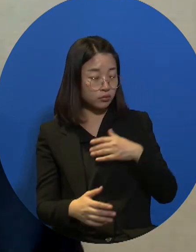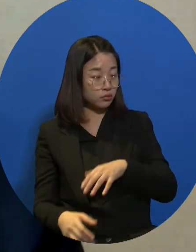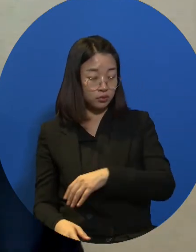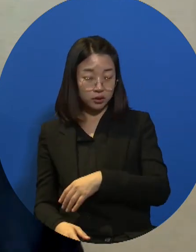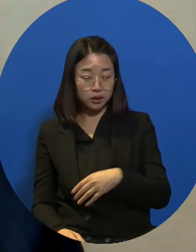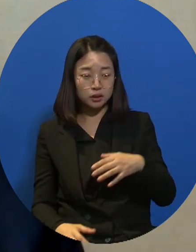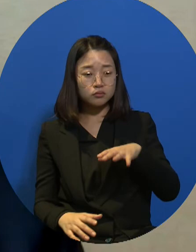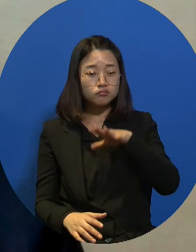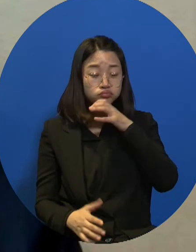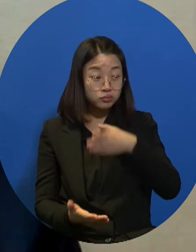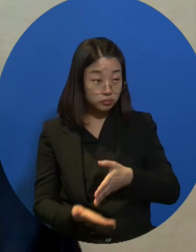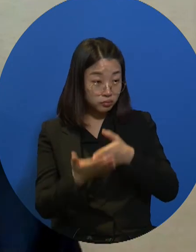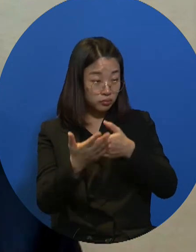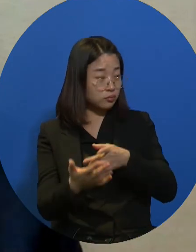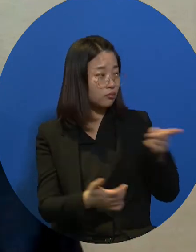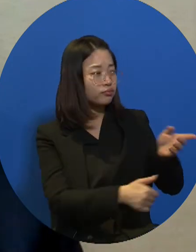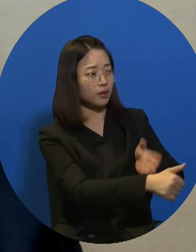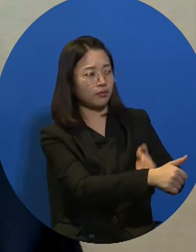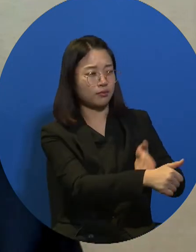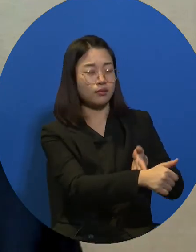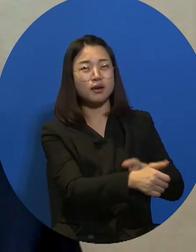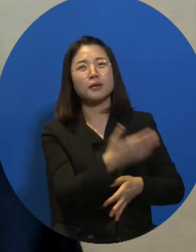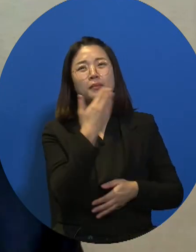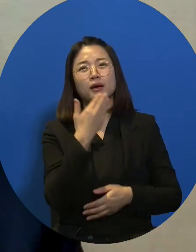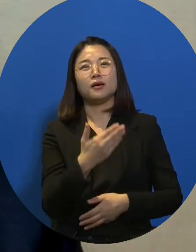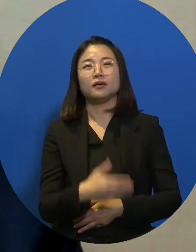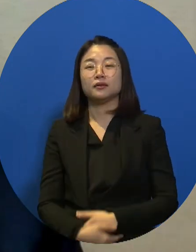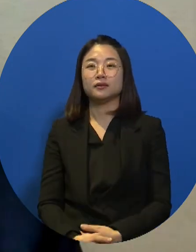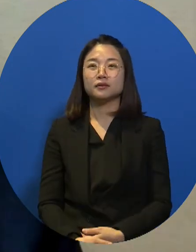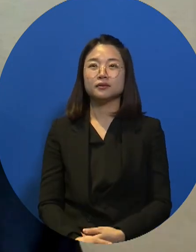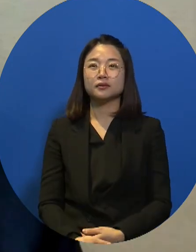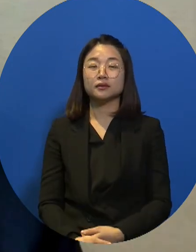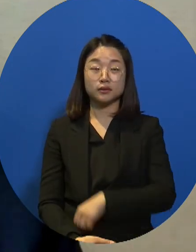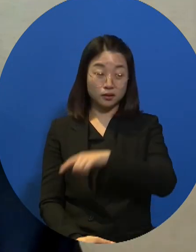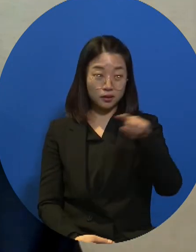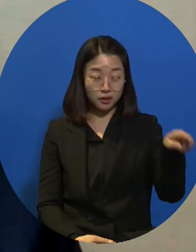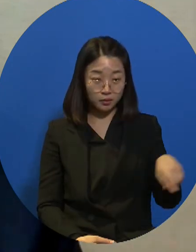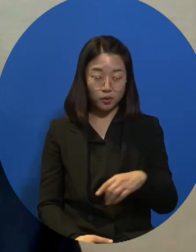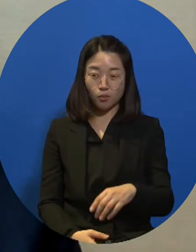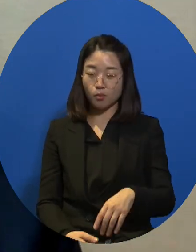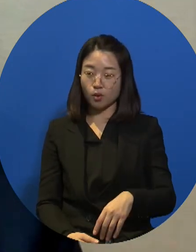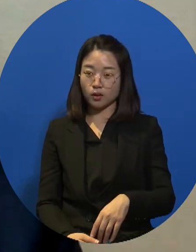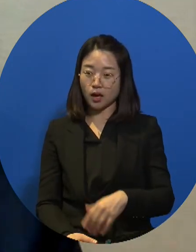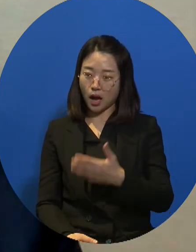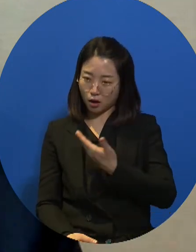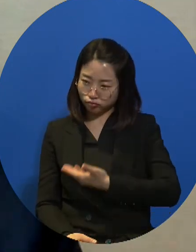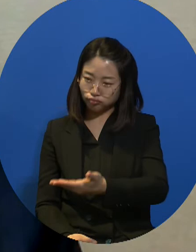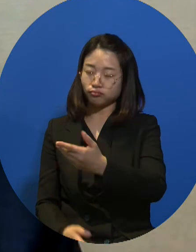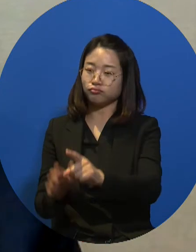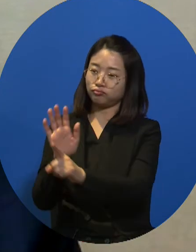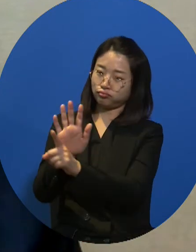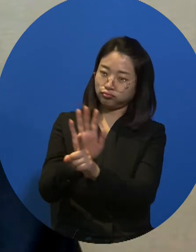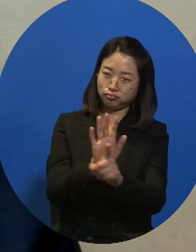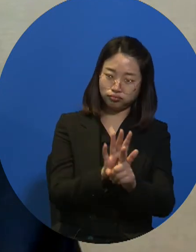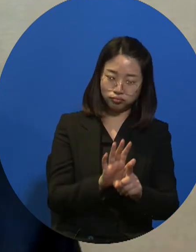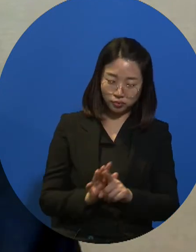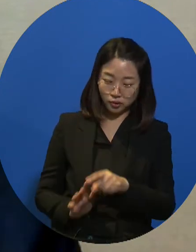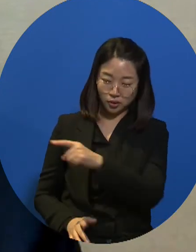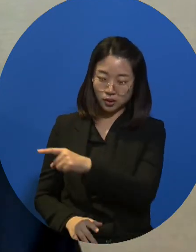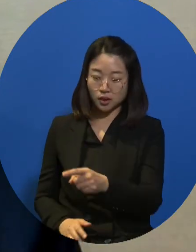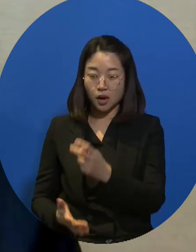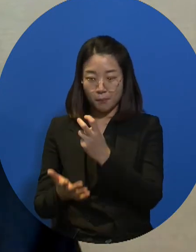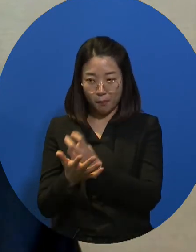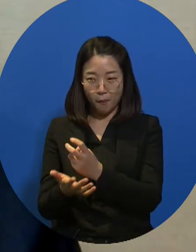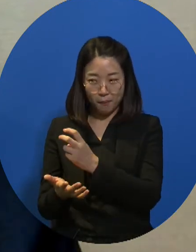수 있다. 이거를 이제 널리 알려야 되겠죠. 그래서 널리 고지하거나 교육하는 그런 규정도 법안에 담아볼 수